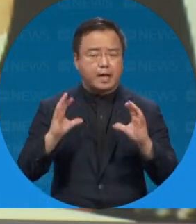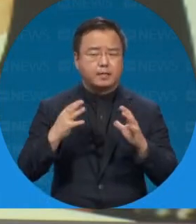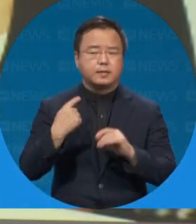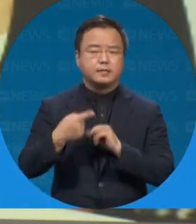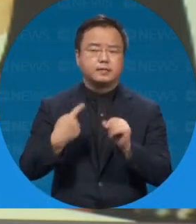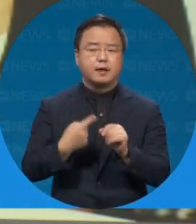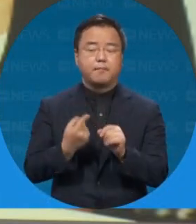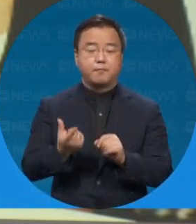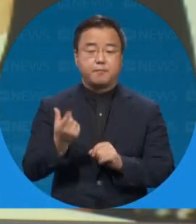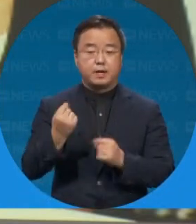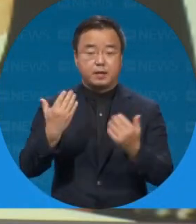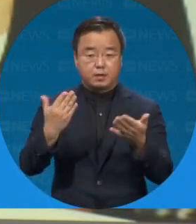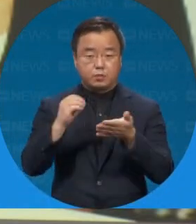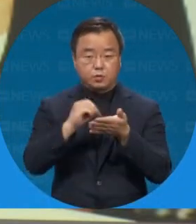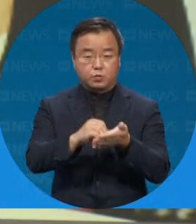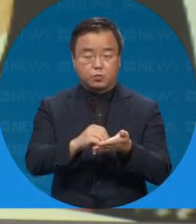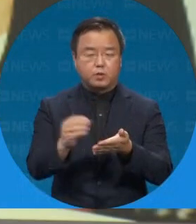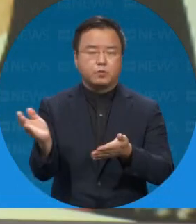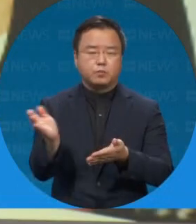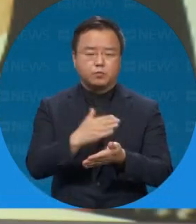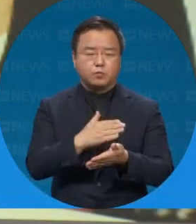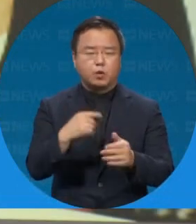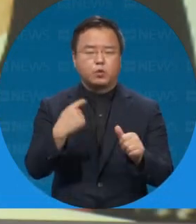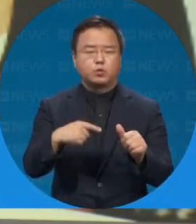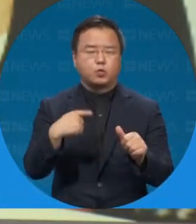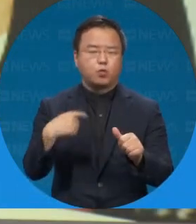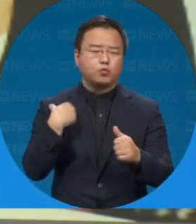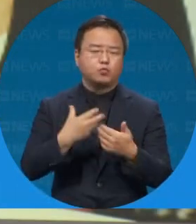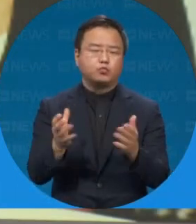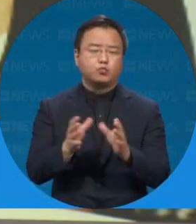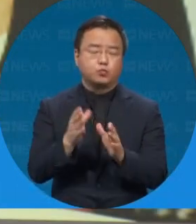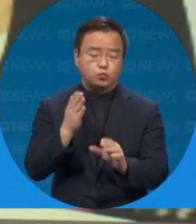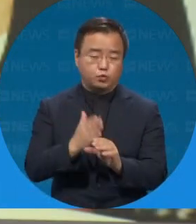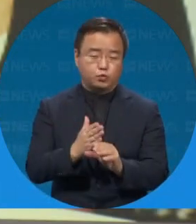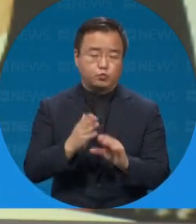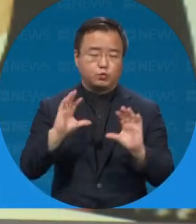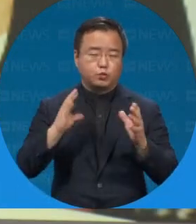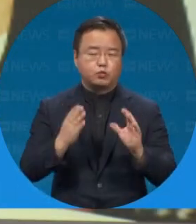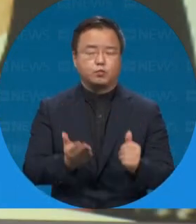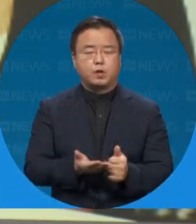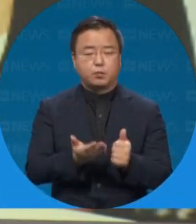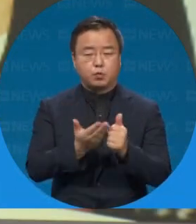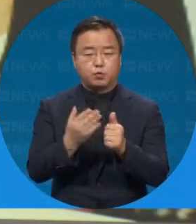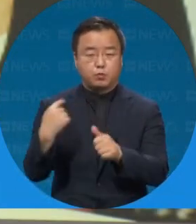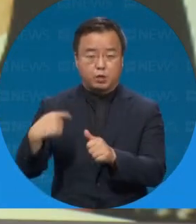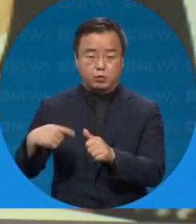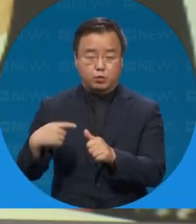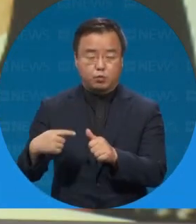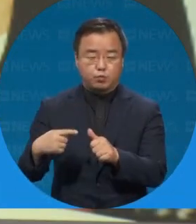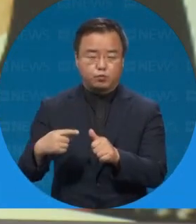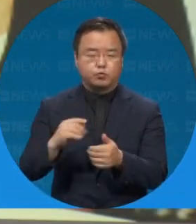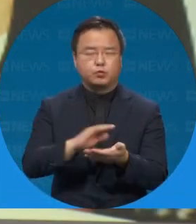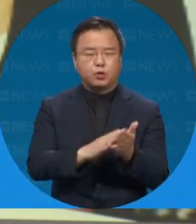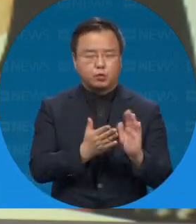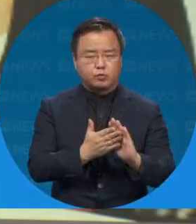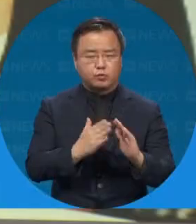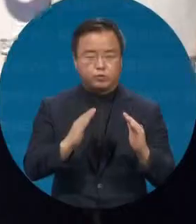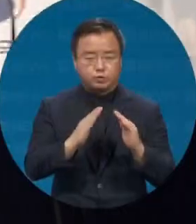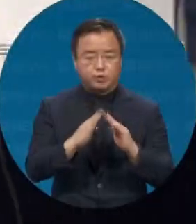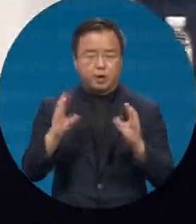부터 교육구 중심의 유보 통합한 왕까지 앞으로 굵직한 변화가 예상됩니다 진 태 희 기잡니다